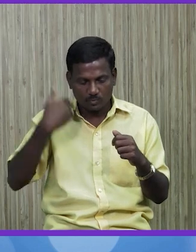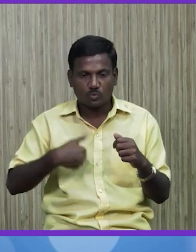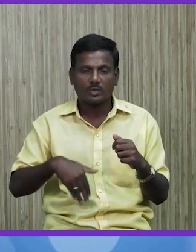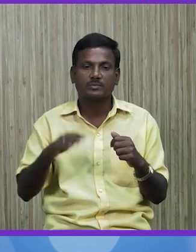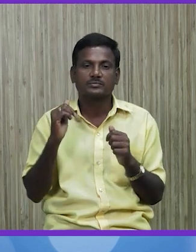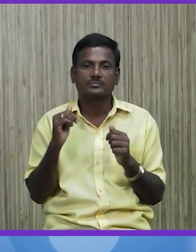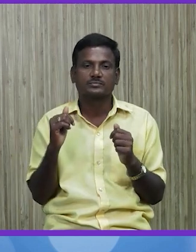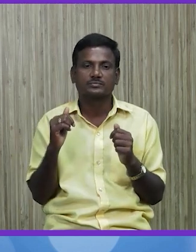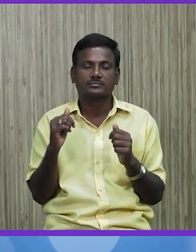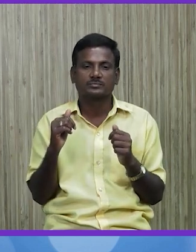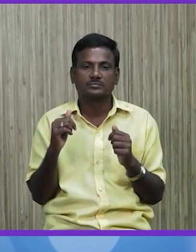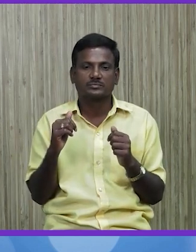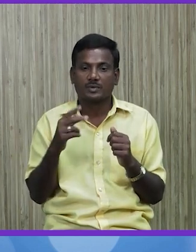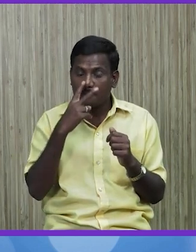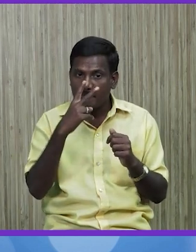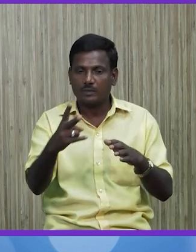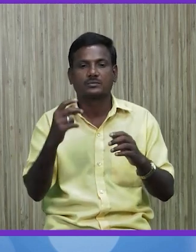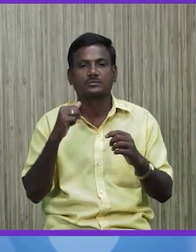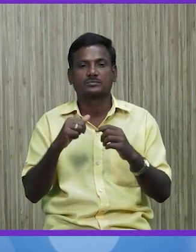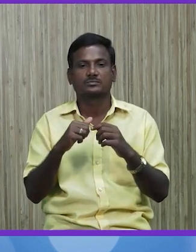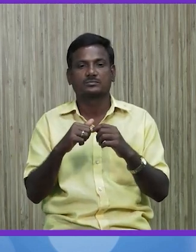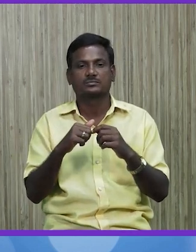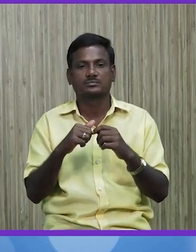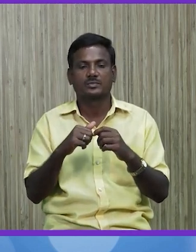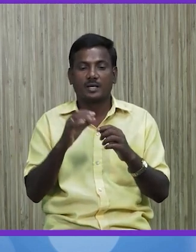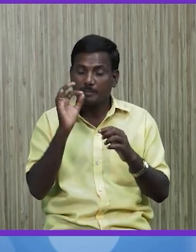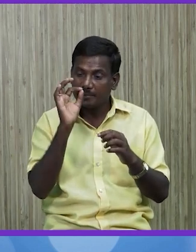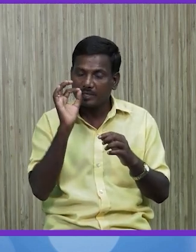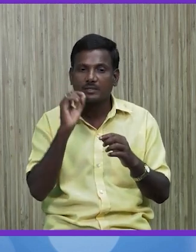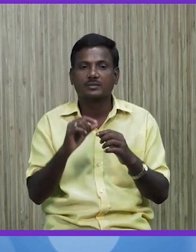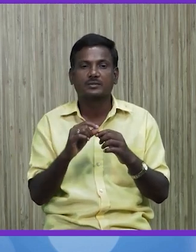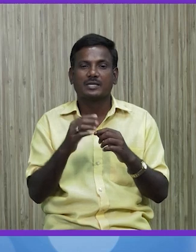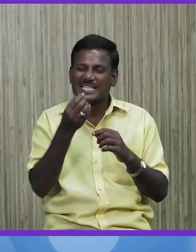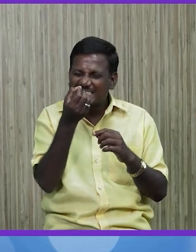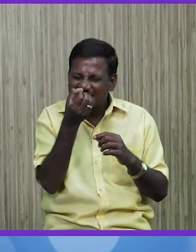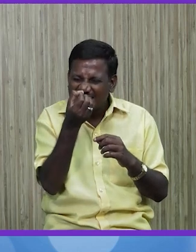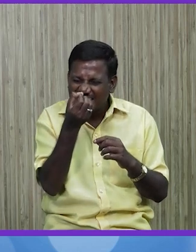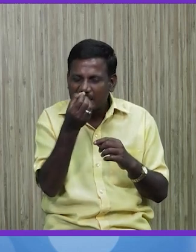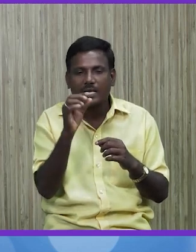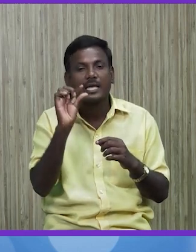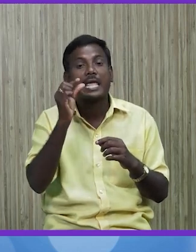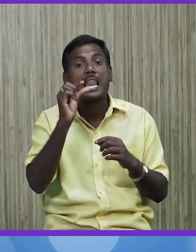உடலிலே காணப்பட கூடிய மீக சிரிய